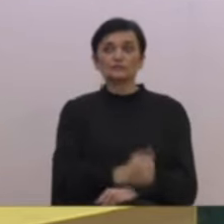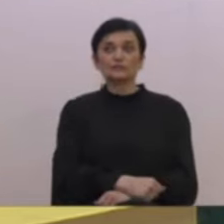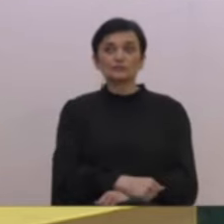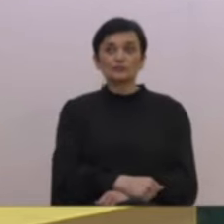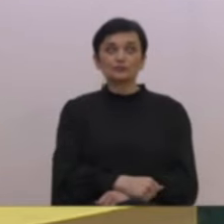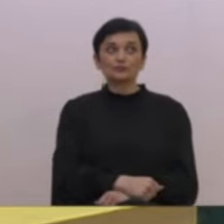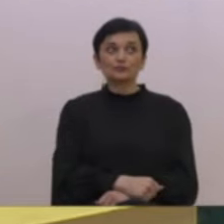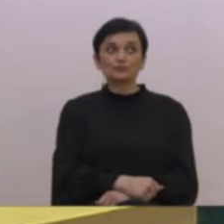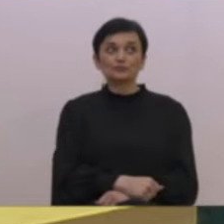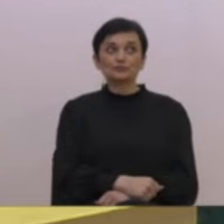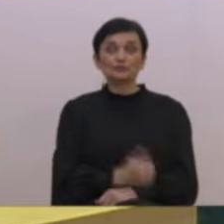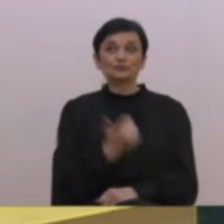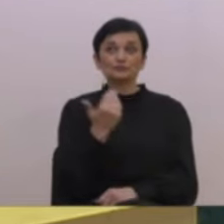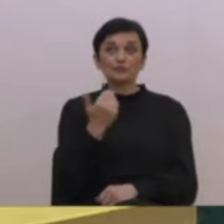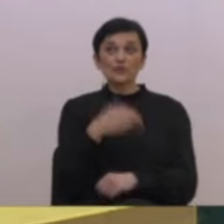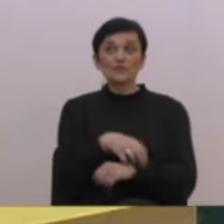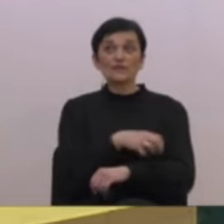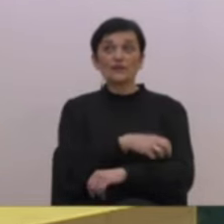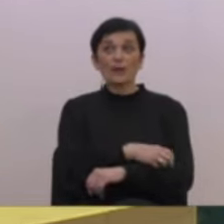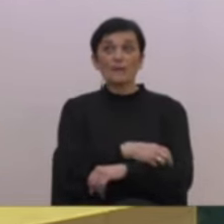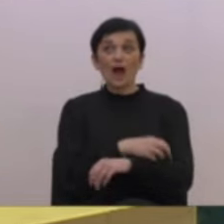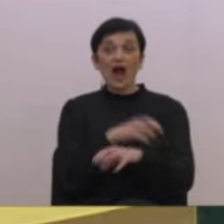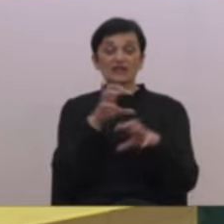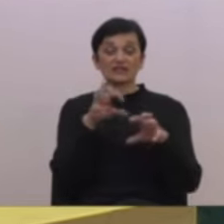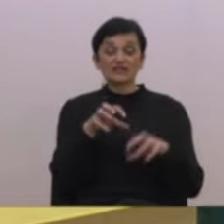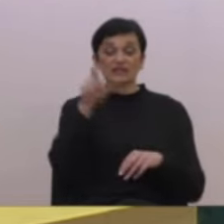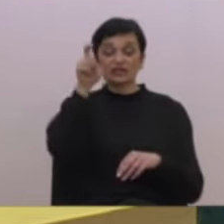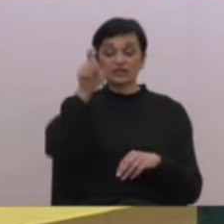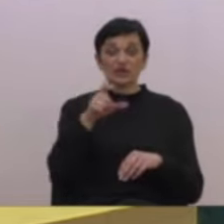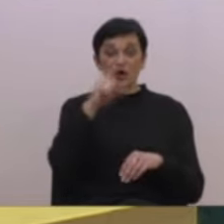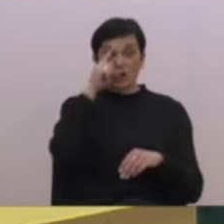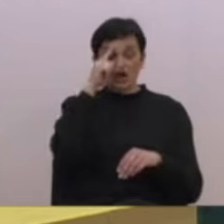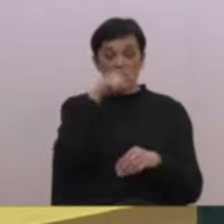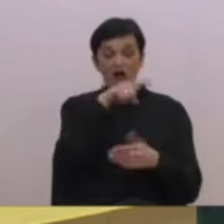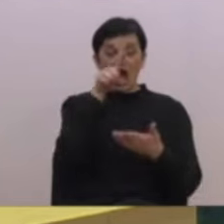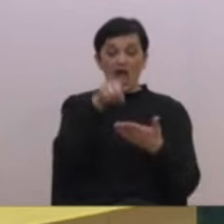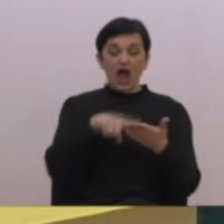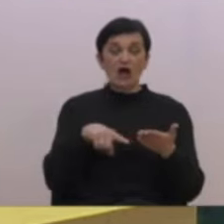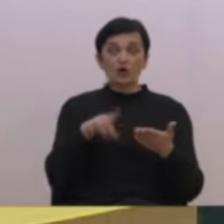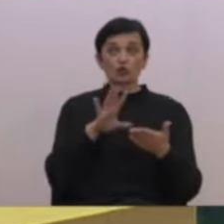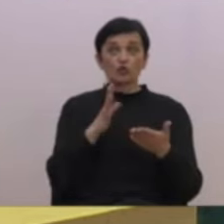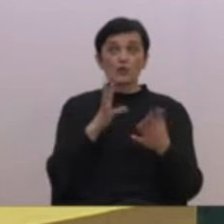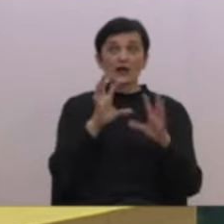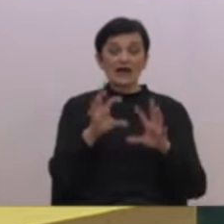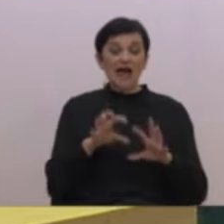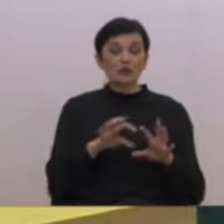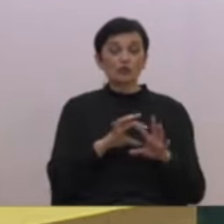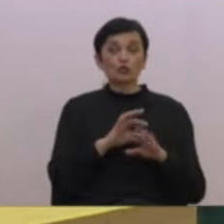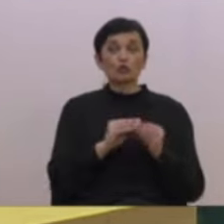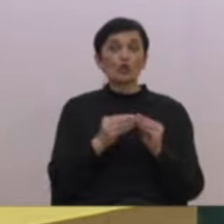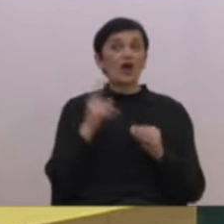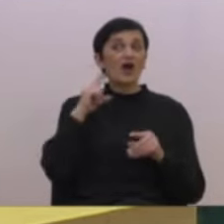Nu, tu ești partii, stai doar mare case, tu ai rindobit, e să așa leva, e fost ca un lis problem, este.